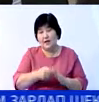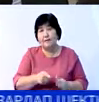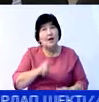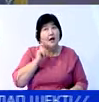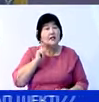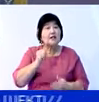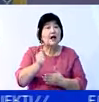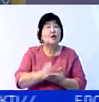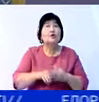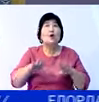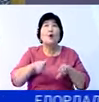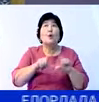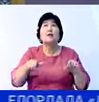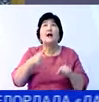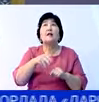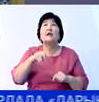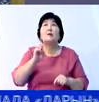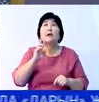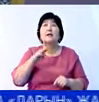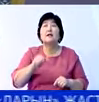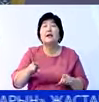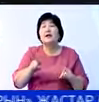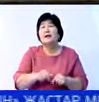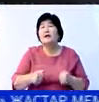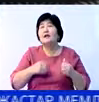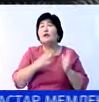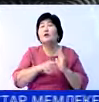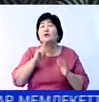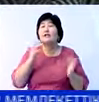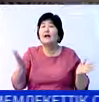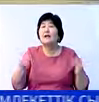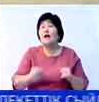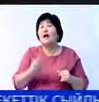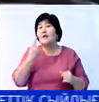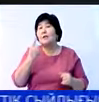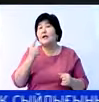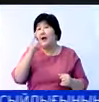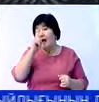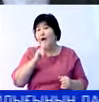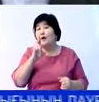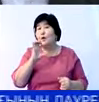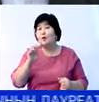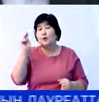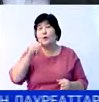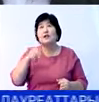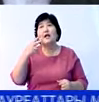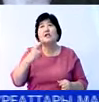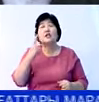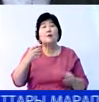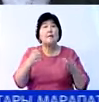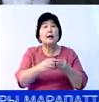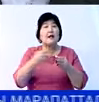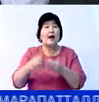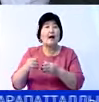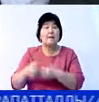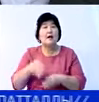Жастар ресурстық орталығы алдымен маркетинг саласында ебі бар 90 жасты жинап, бір ай арнайы курстан өткізді. Оларды 21 командаға